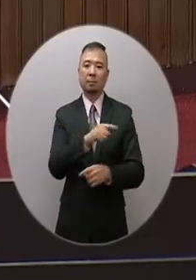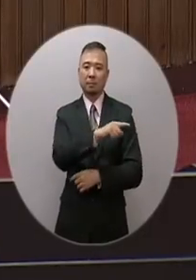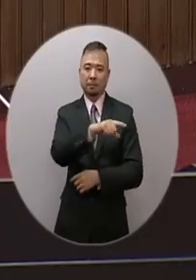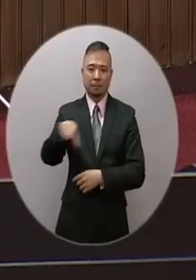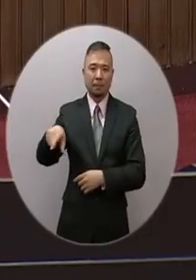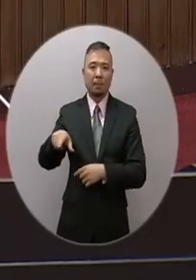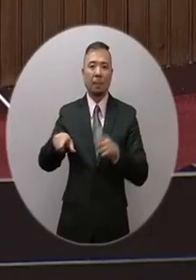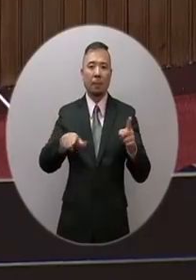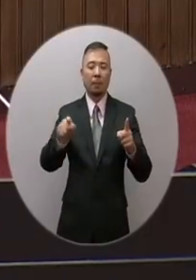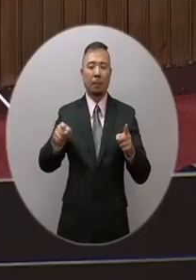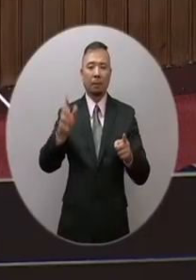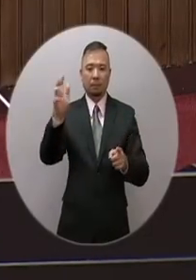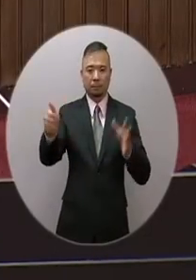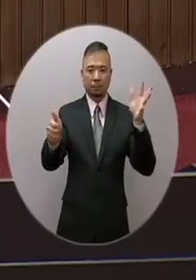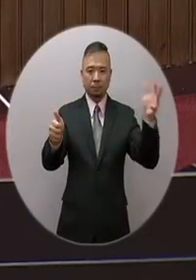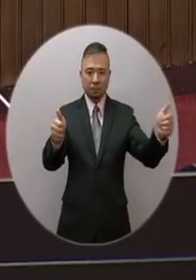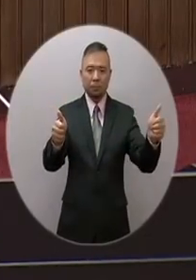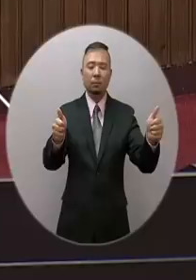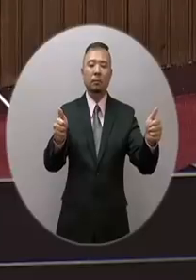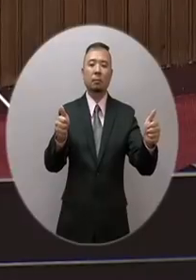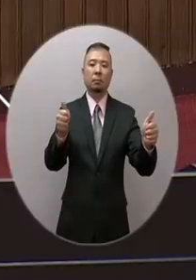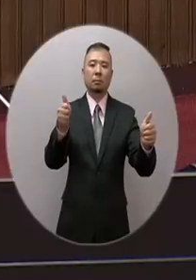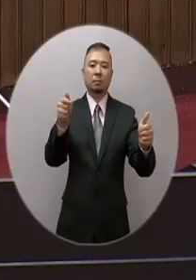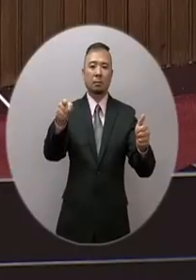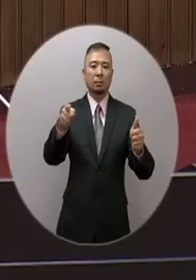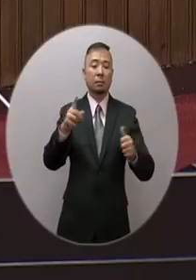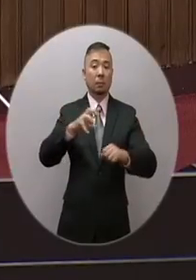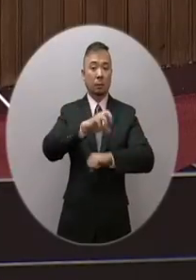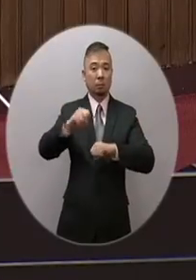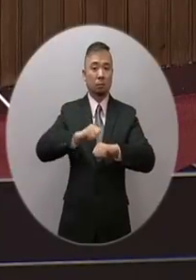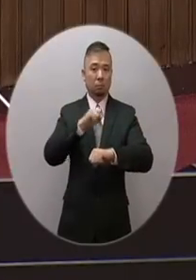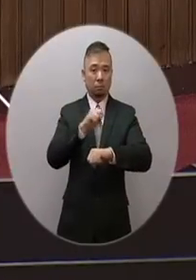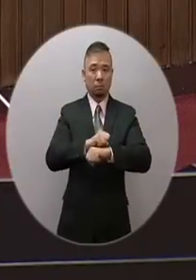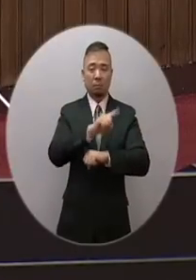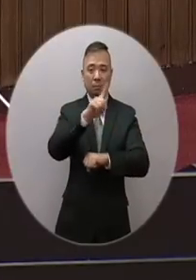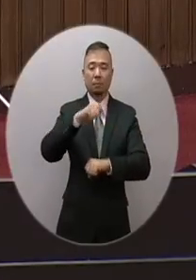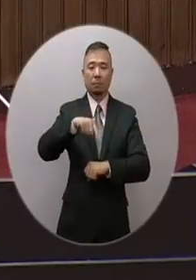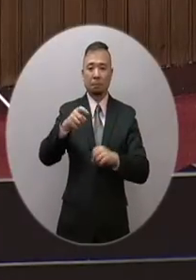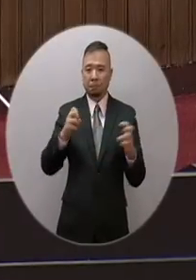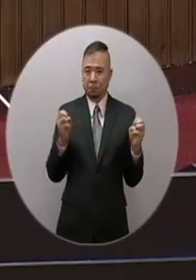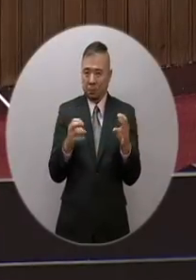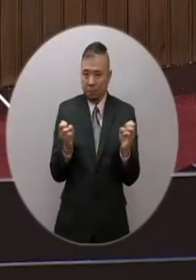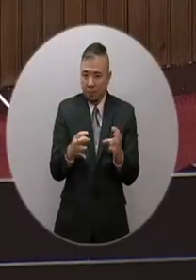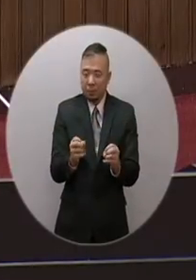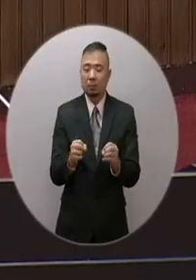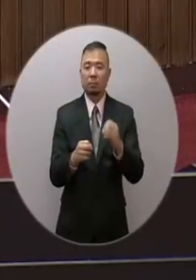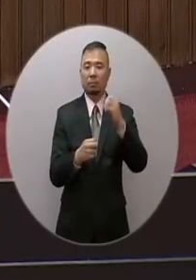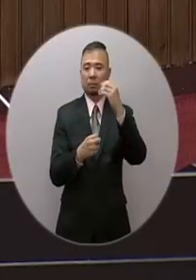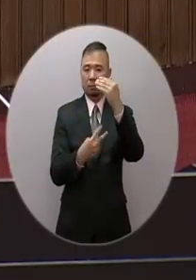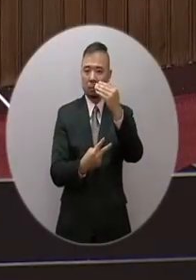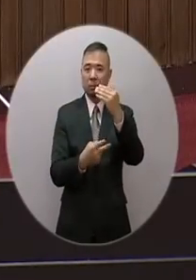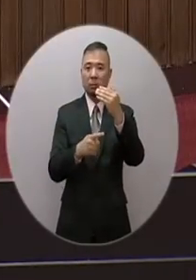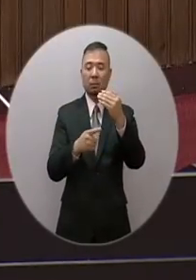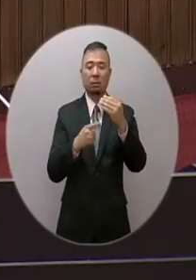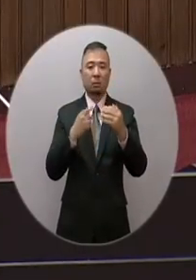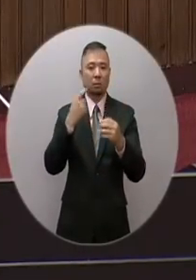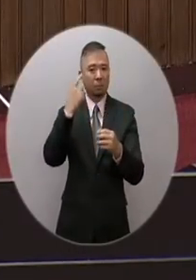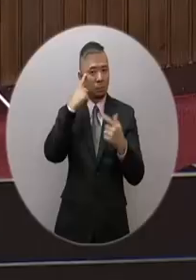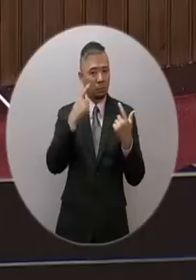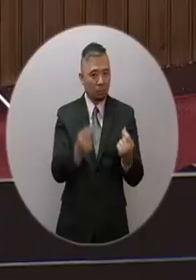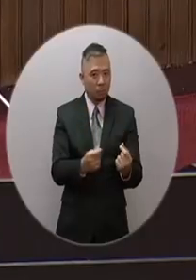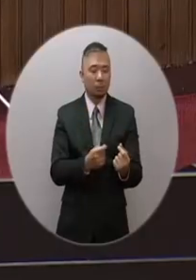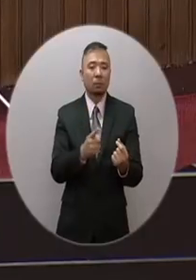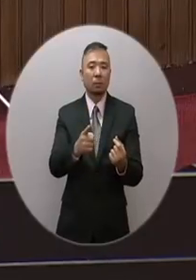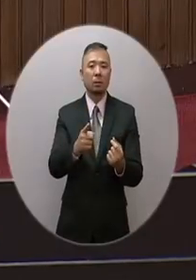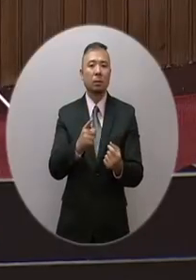责人的身份举行新加坡的会谈，将九二共识定调是维持两